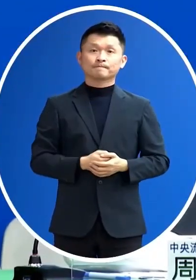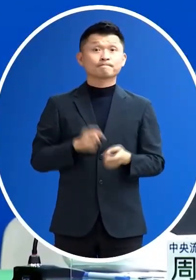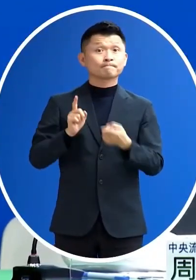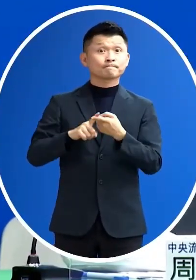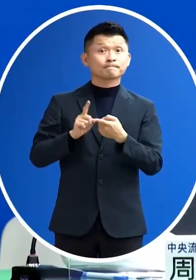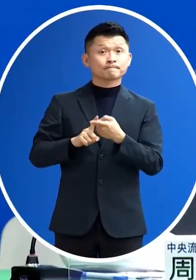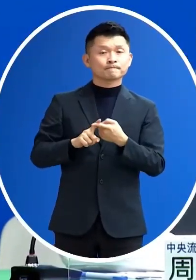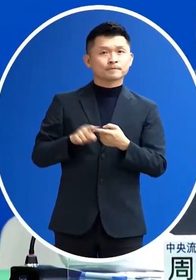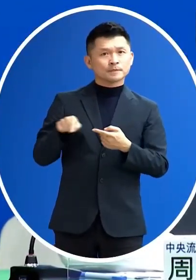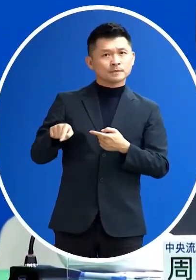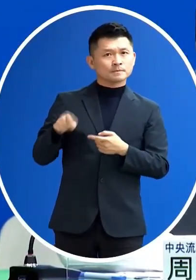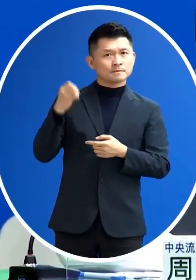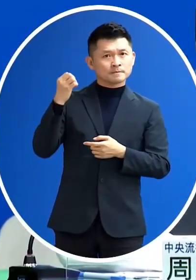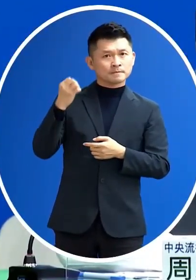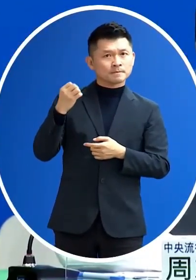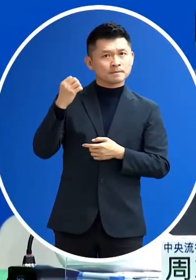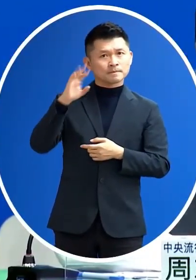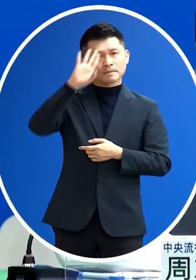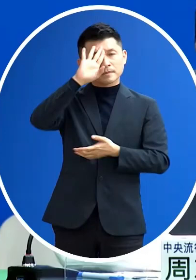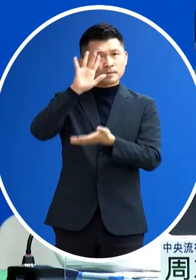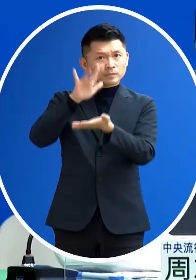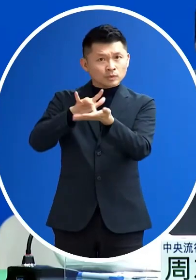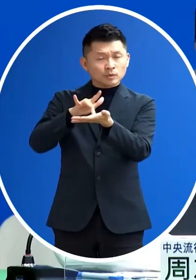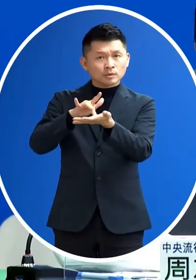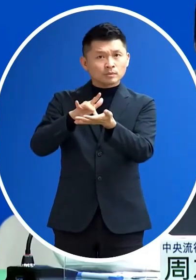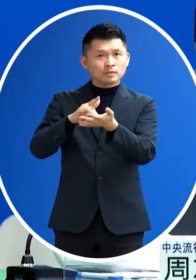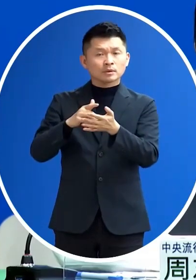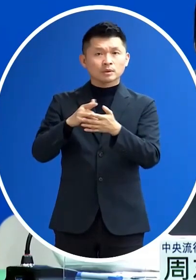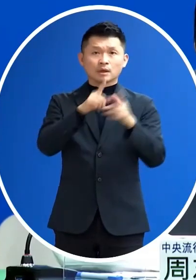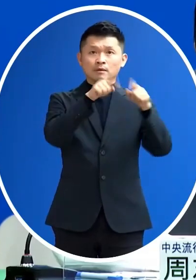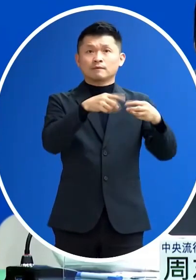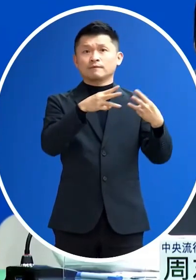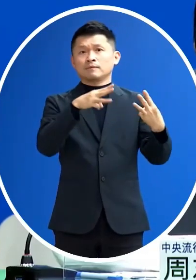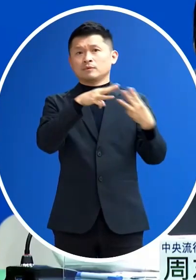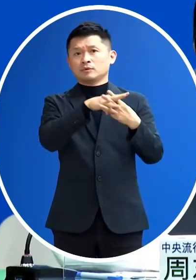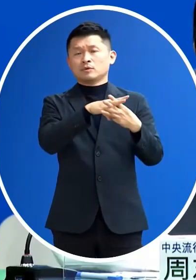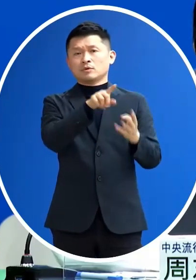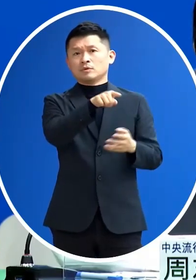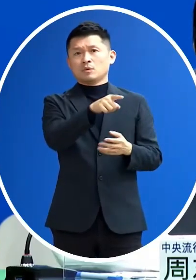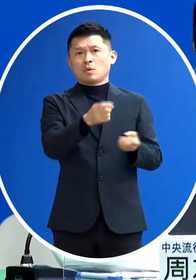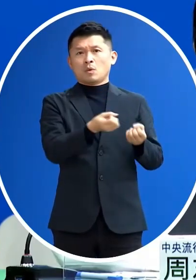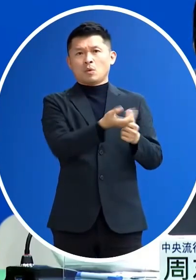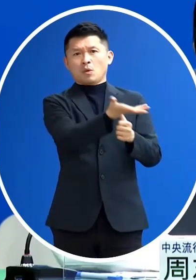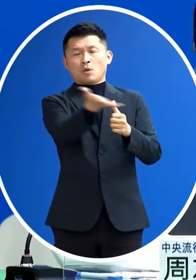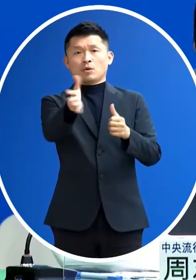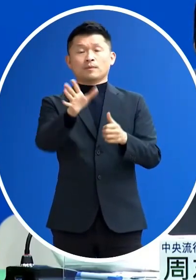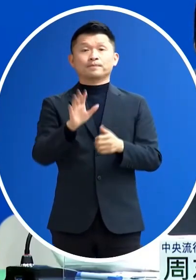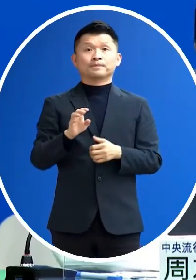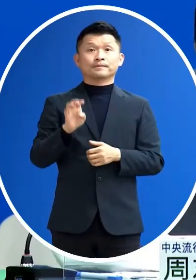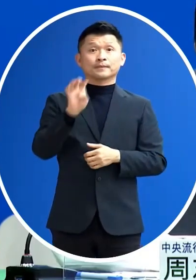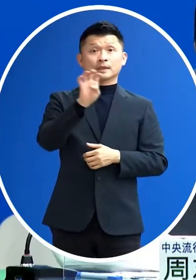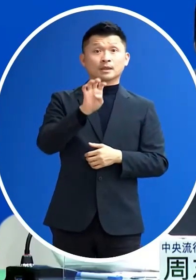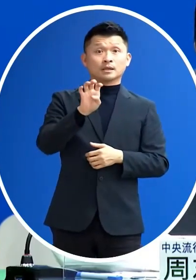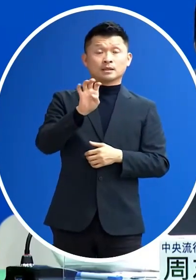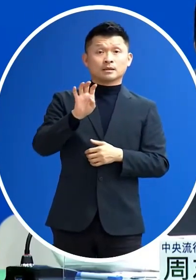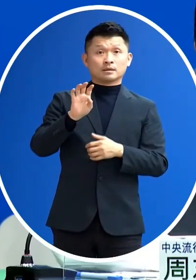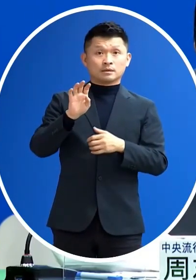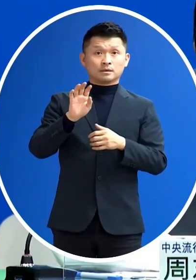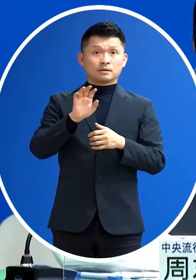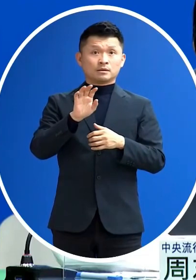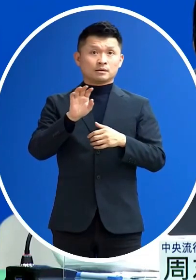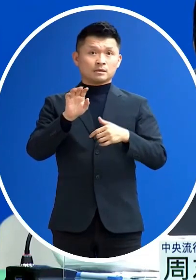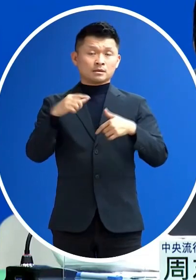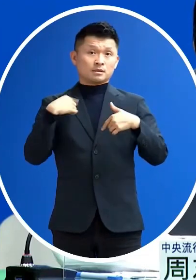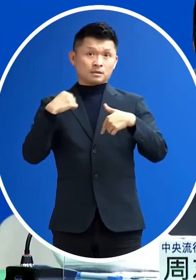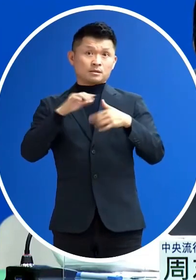对，这个马堡病毒其实是大概以非洲发生为主，它跟伊波拉都是算同一个家族哈，都是